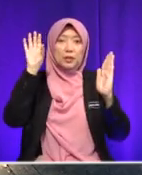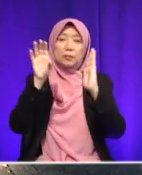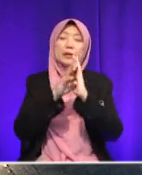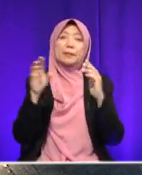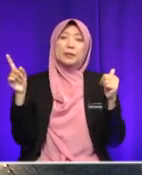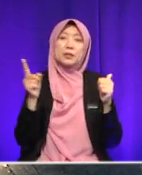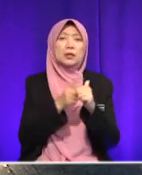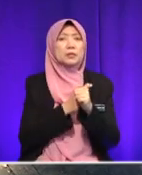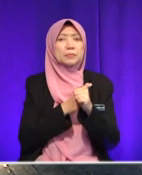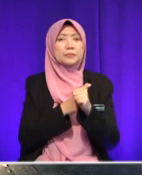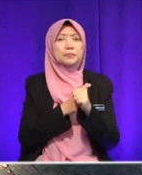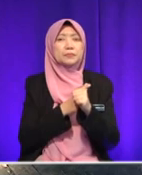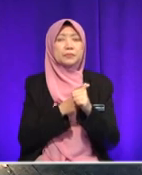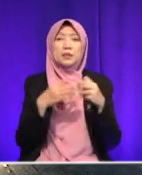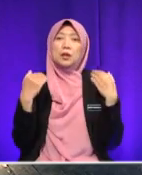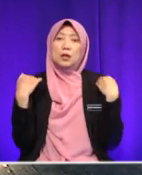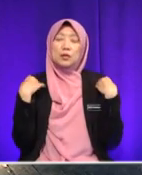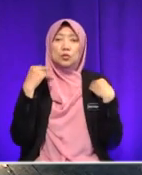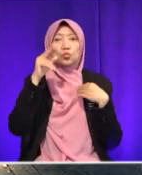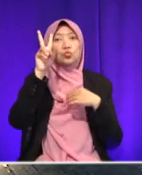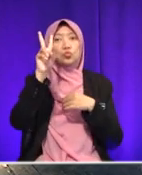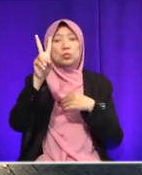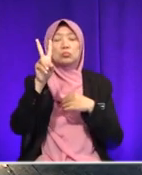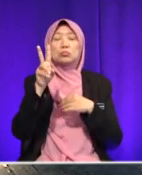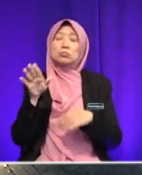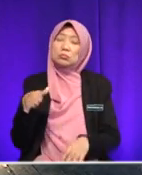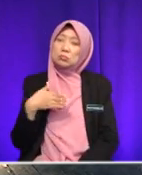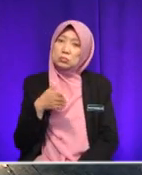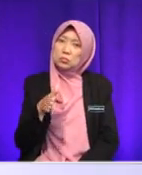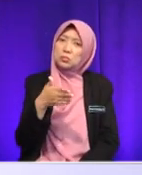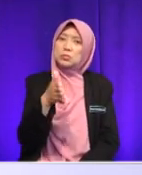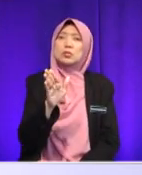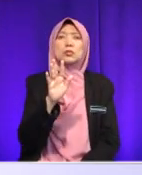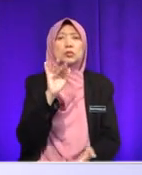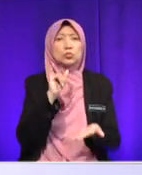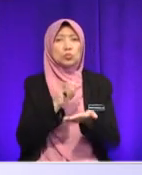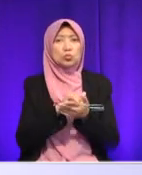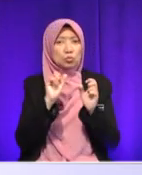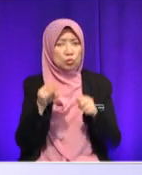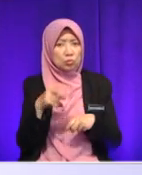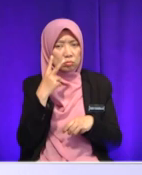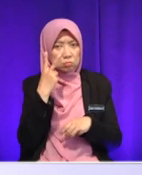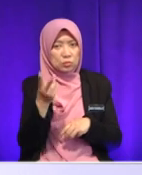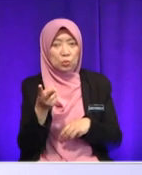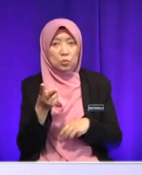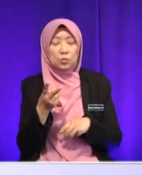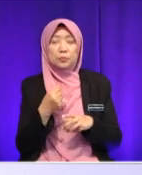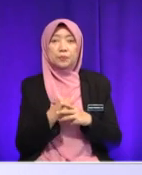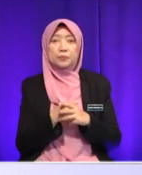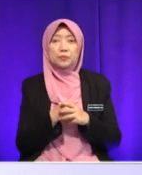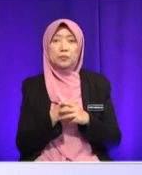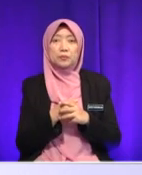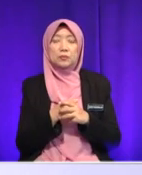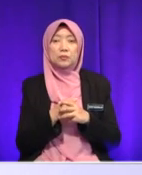Kita lihat ada dua ekor ikan. Baik. Dua ekor ikan itu anda boleh lihat